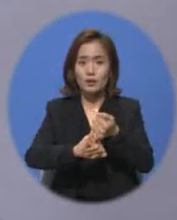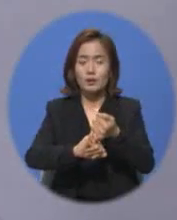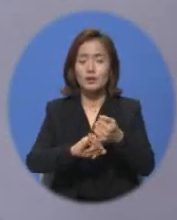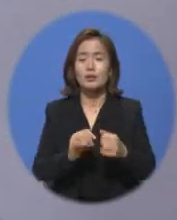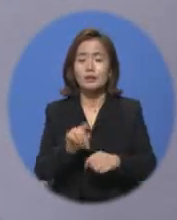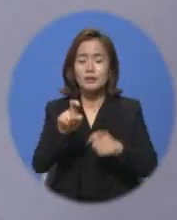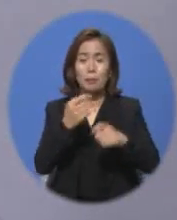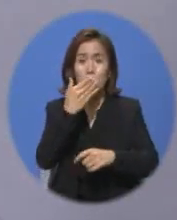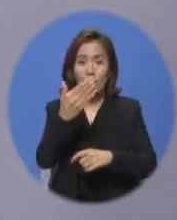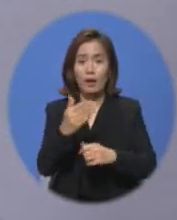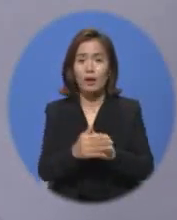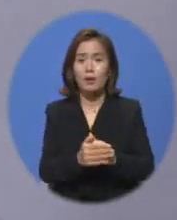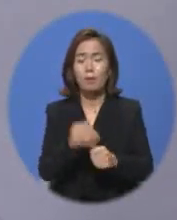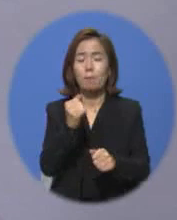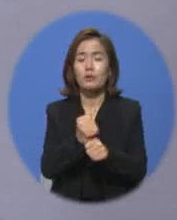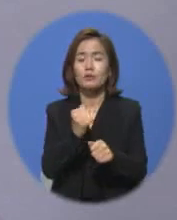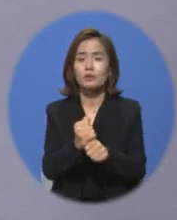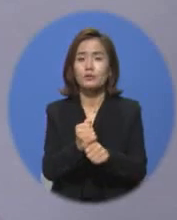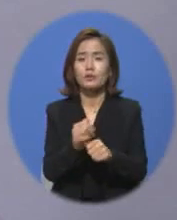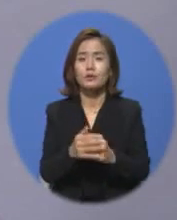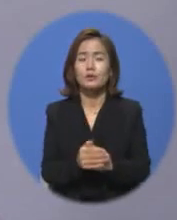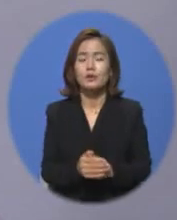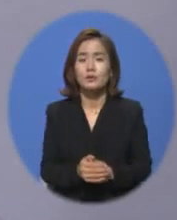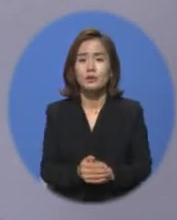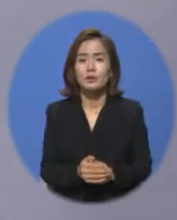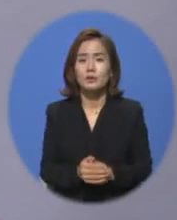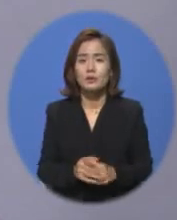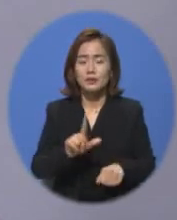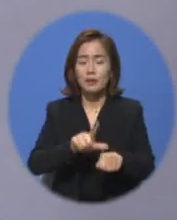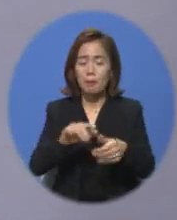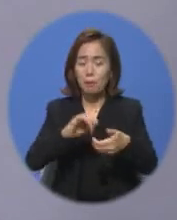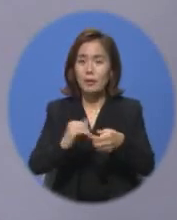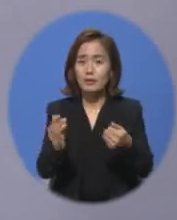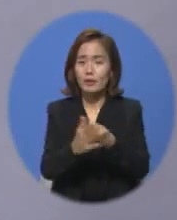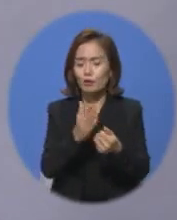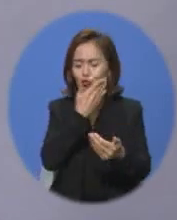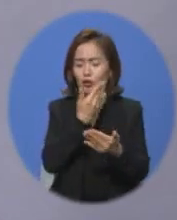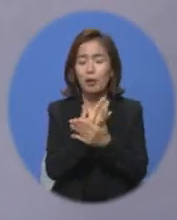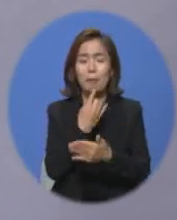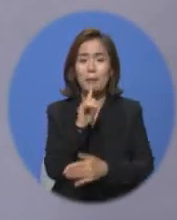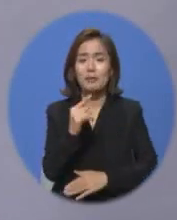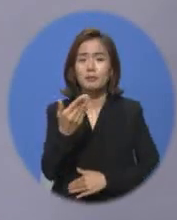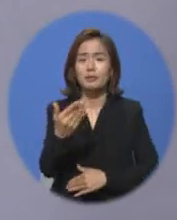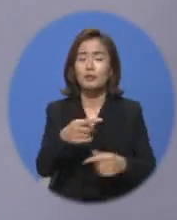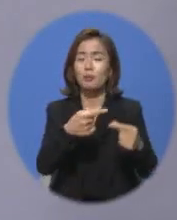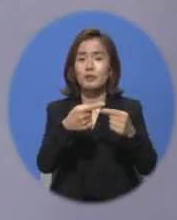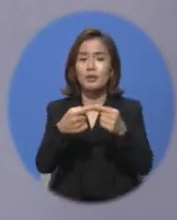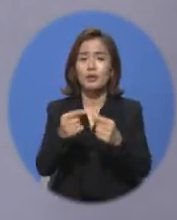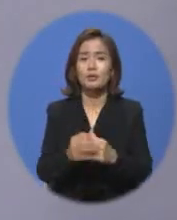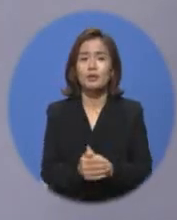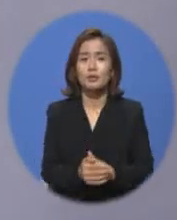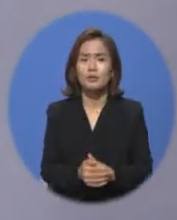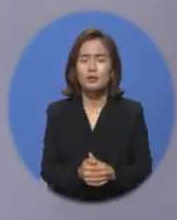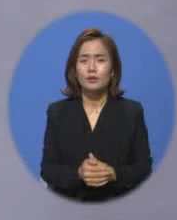아닙니다.저는 이를실천가능한약속으로만들었습니다. 시간이제한되어있으므로 핵심적인내용만말씀드리겠습니다.첫째는